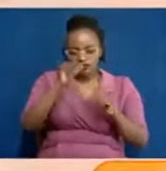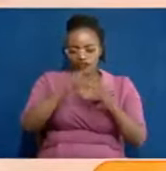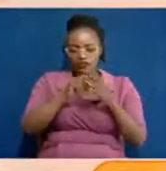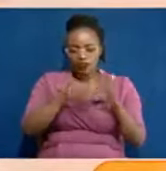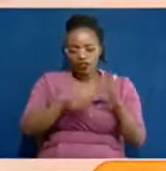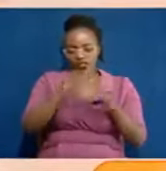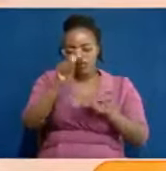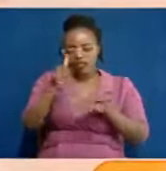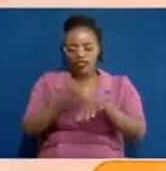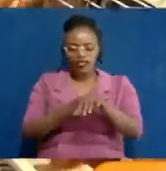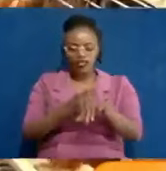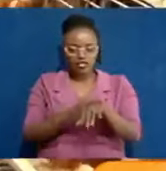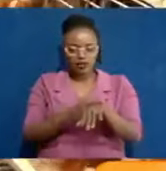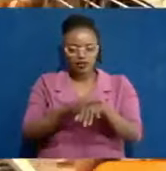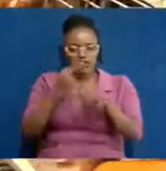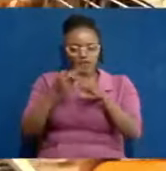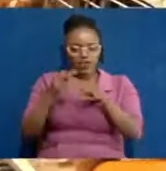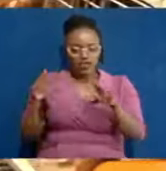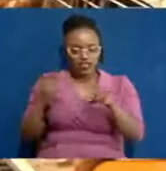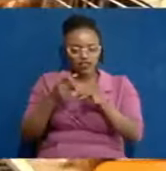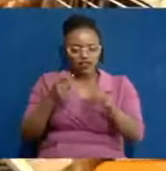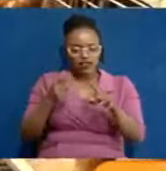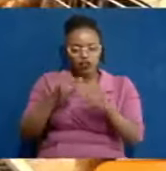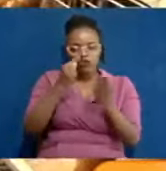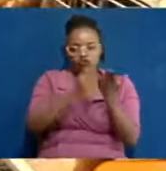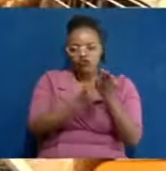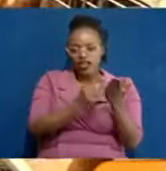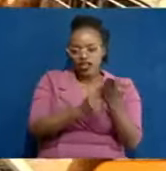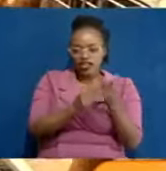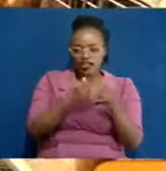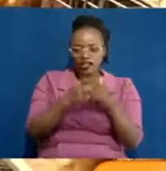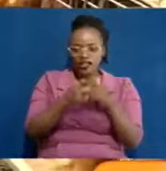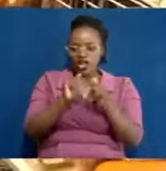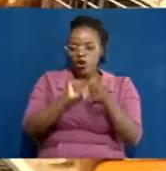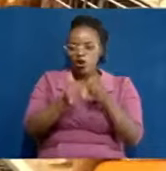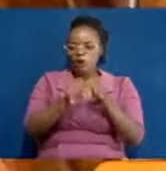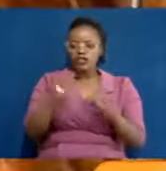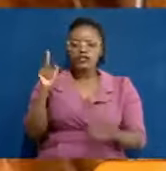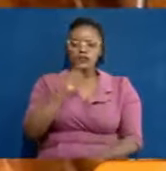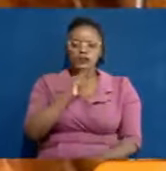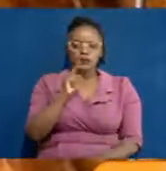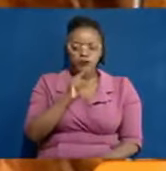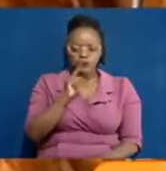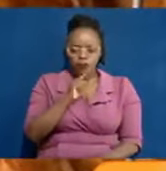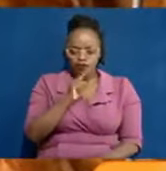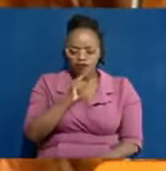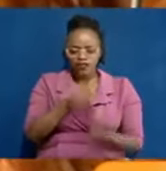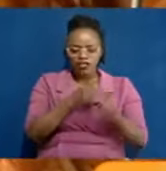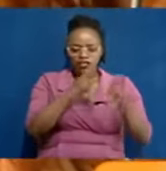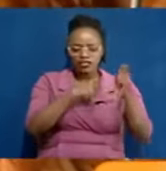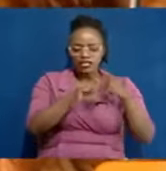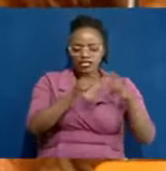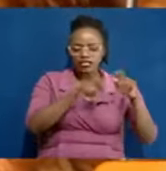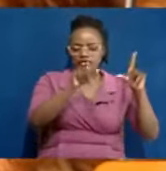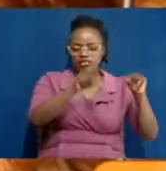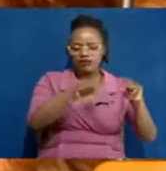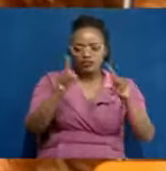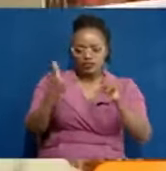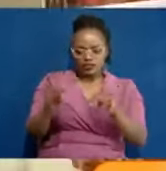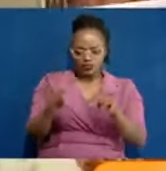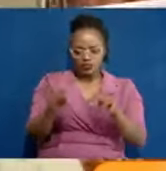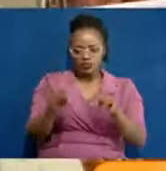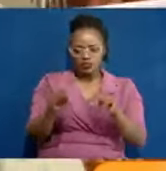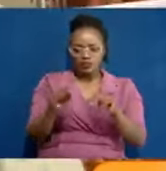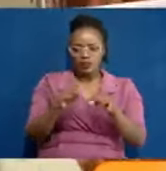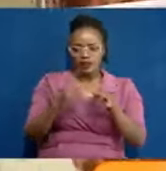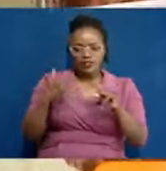mwingine, kuna mayai inatoka sehemu za Uganda, inatupia competition sana, wanauza kwa bei ya chini.